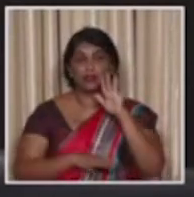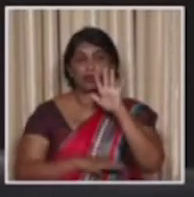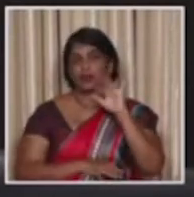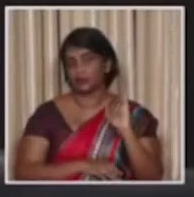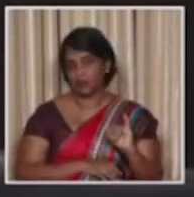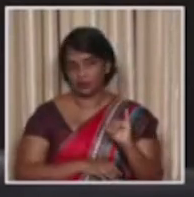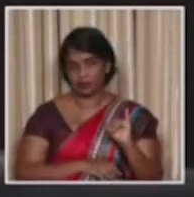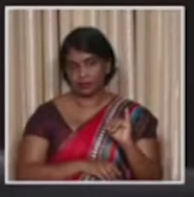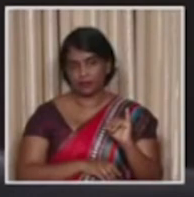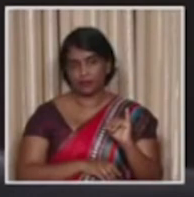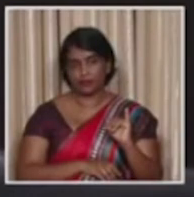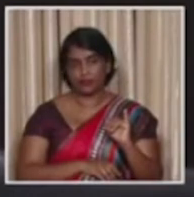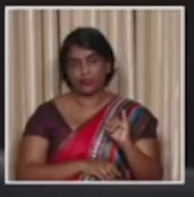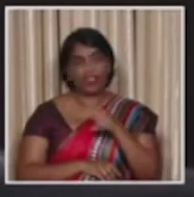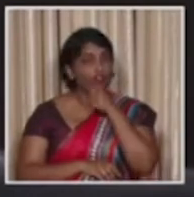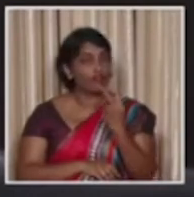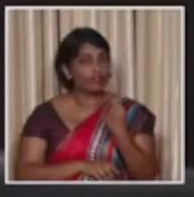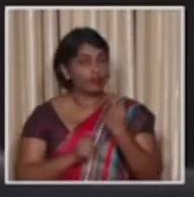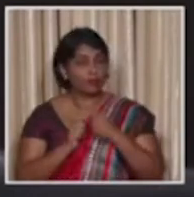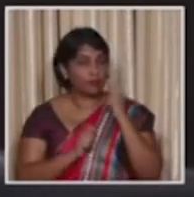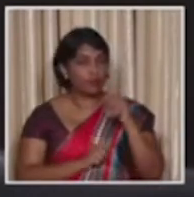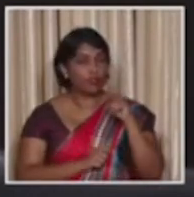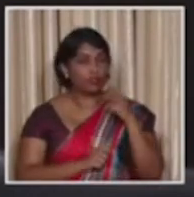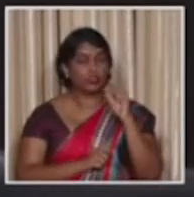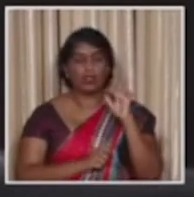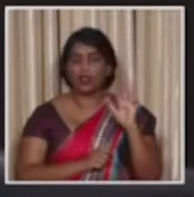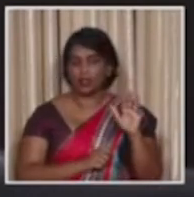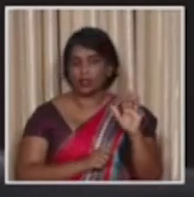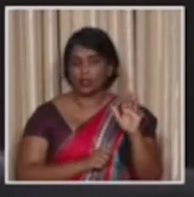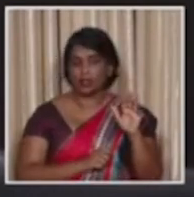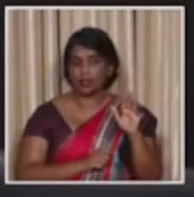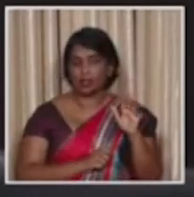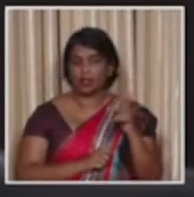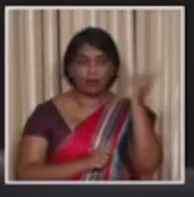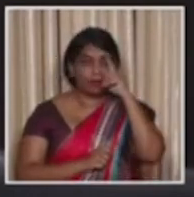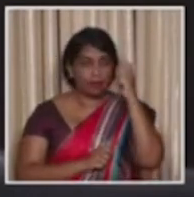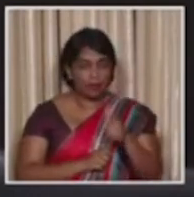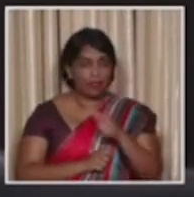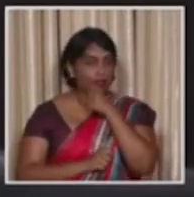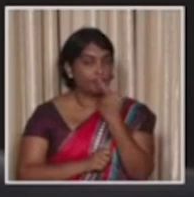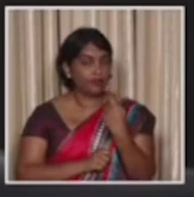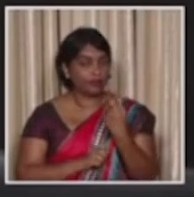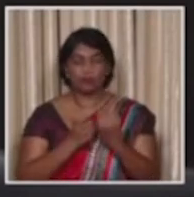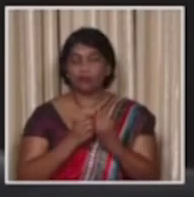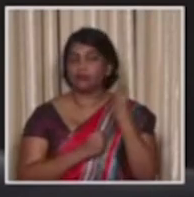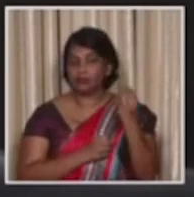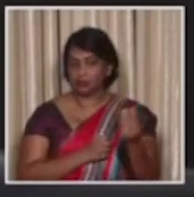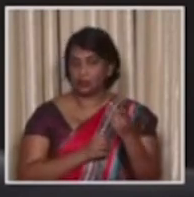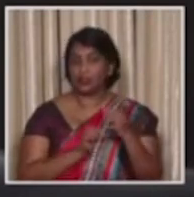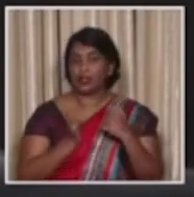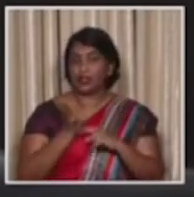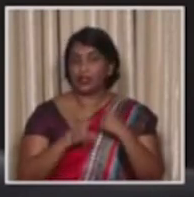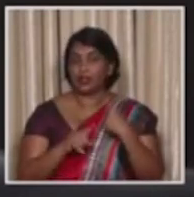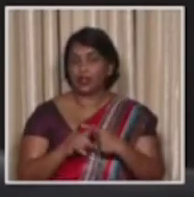බිලියන 956ක්, විශ්‍රාම වැටුප් ගෙවන්න ගියා 309ක්. වැටුප් පහ විශ්‍රාම වැටුප් ගෙවන්න